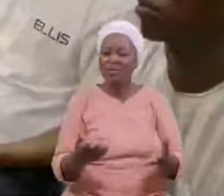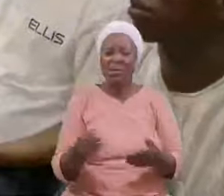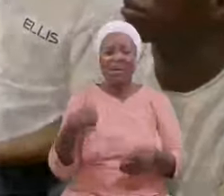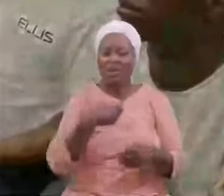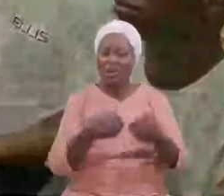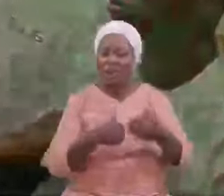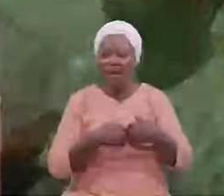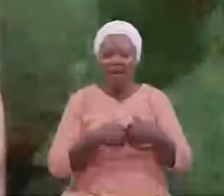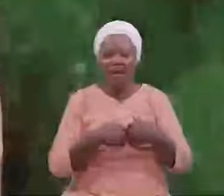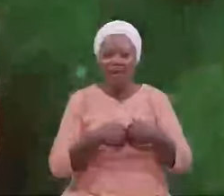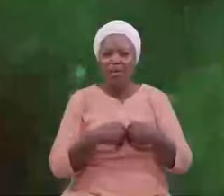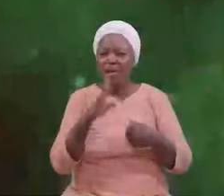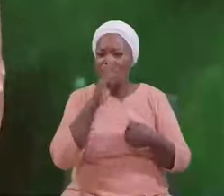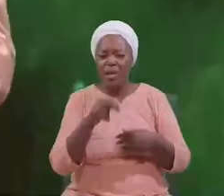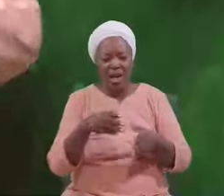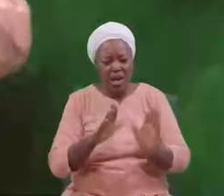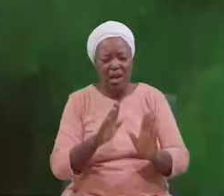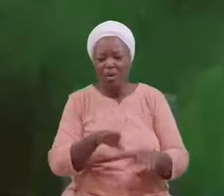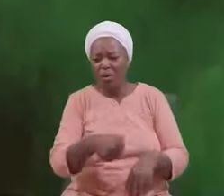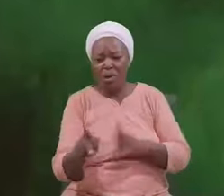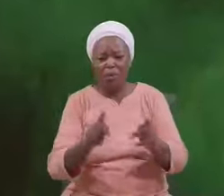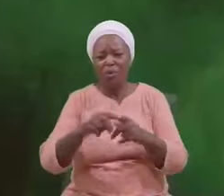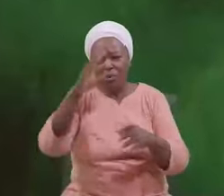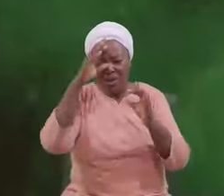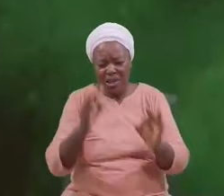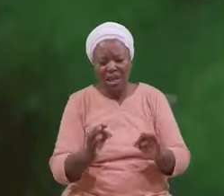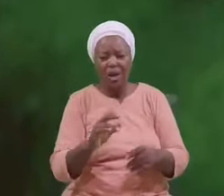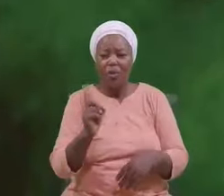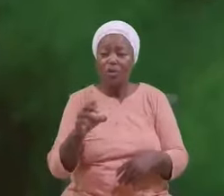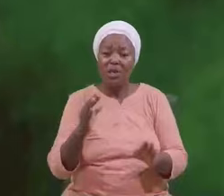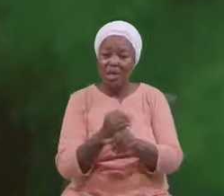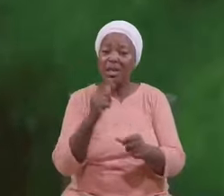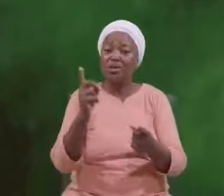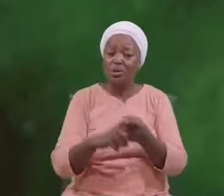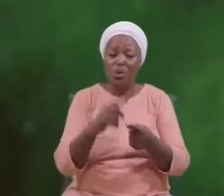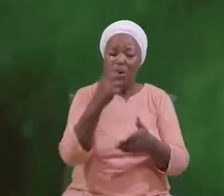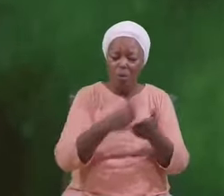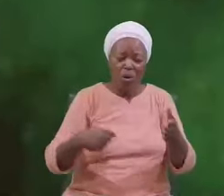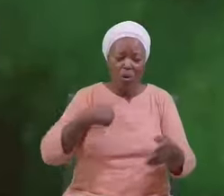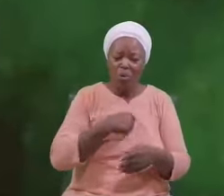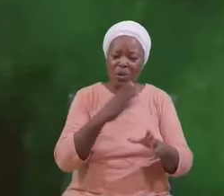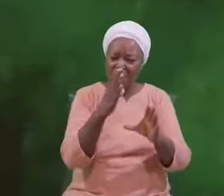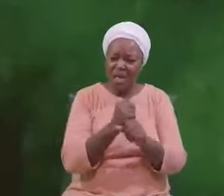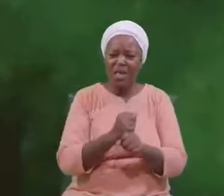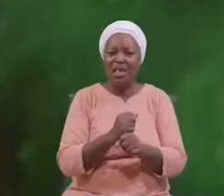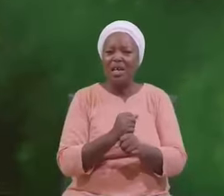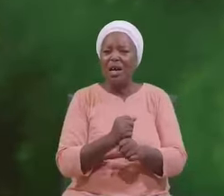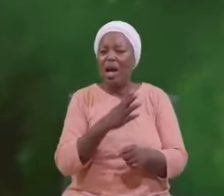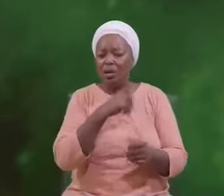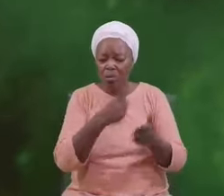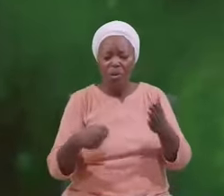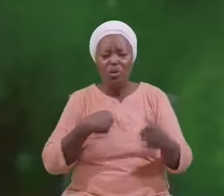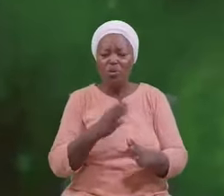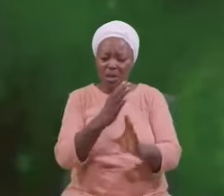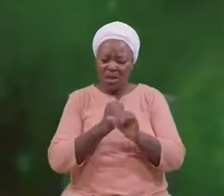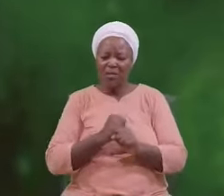nous avons permis aux autres de décider là où nous devons être, ce que nous devons obtenir. Et cela a